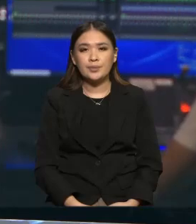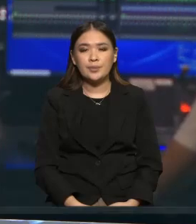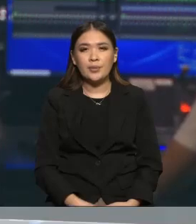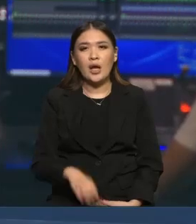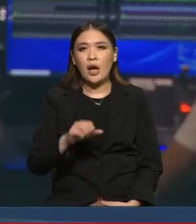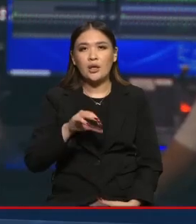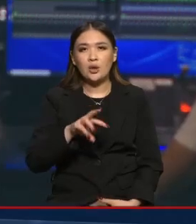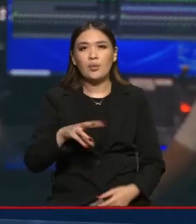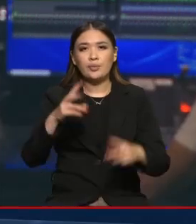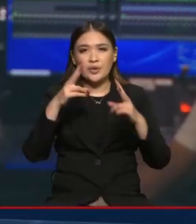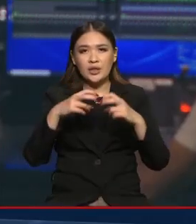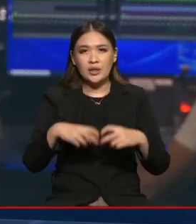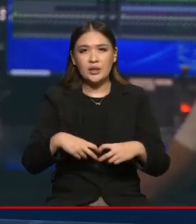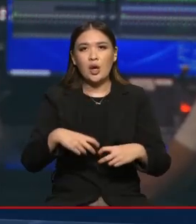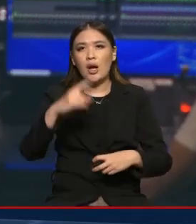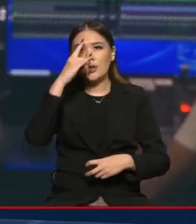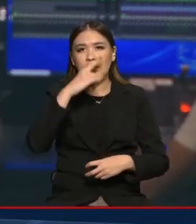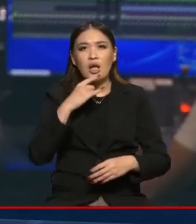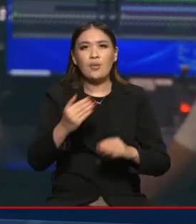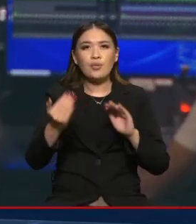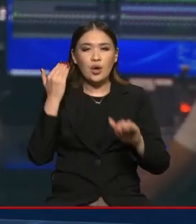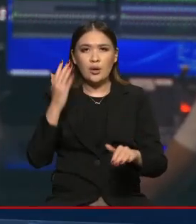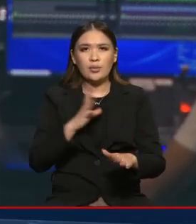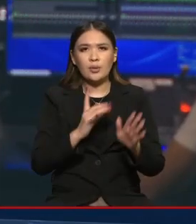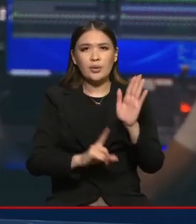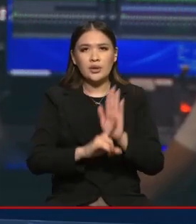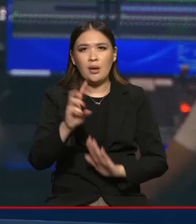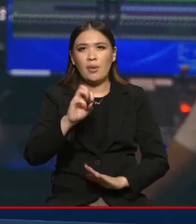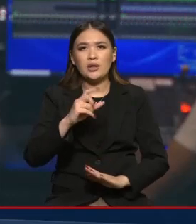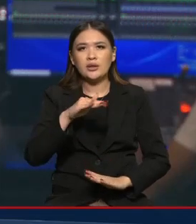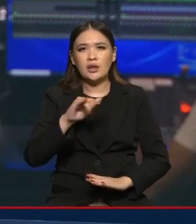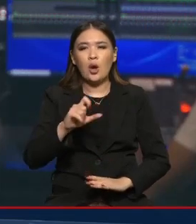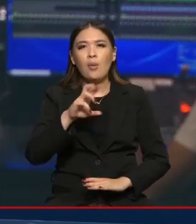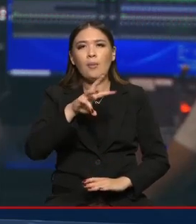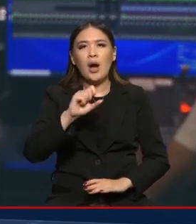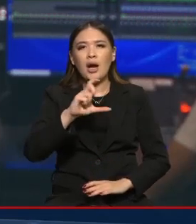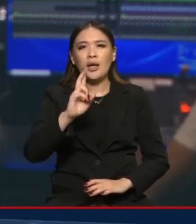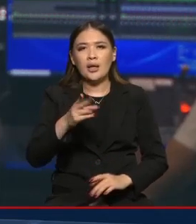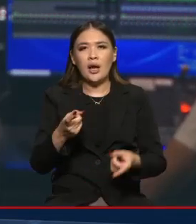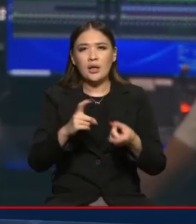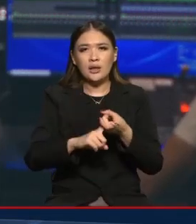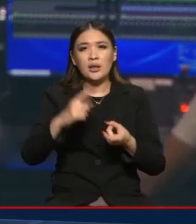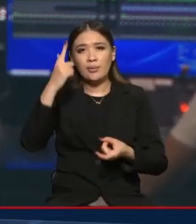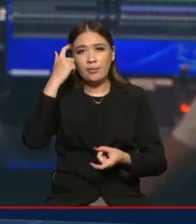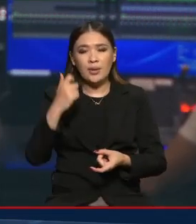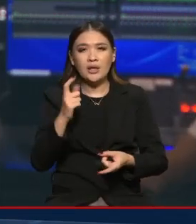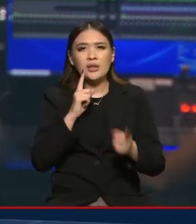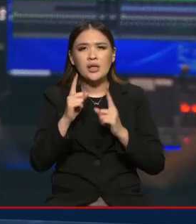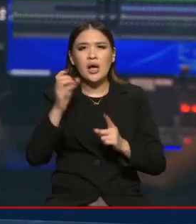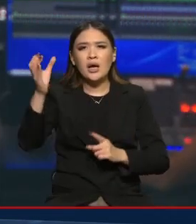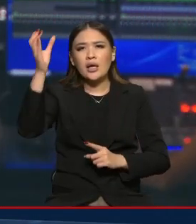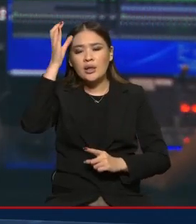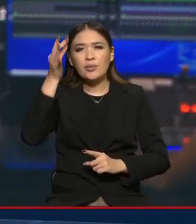Атом саласын зерттеу Қазақстанда бұған дейін басталған. Маңғыстау өңірін әлем маек арқылы білет. Кеңес заманда талай